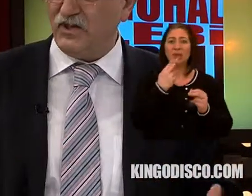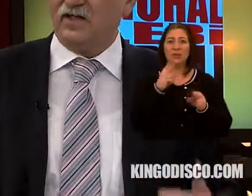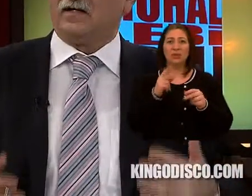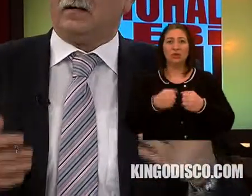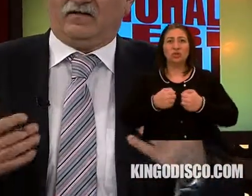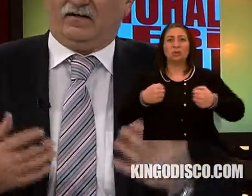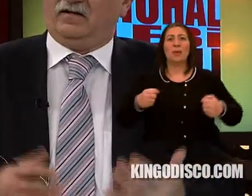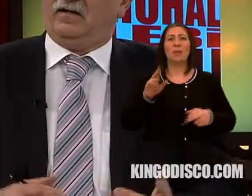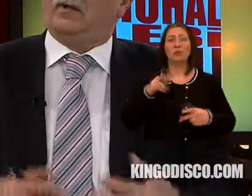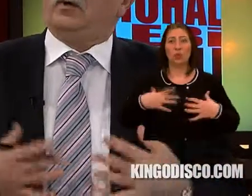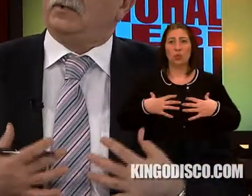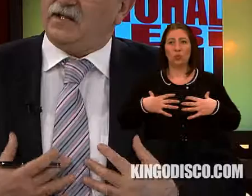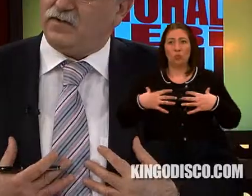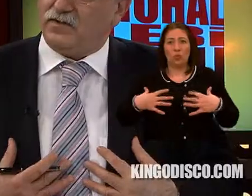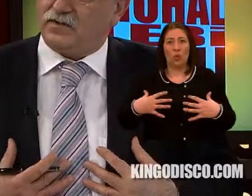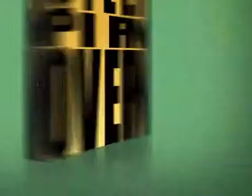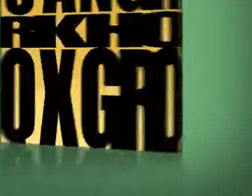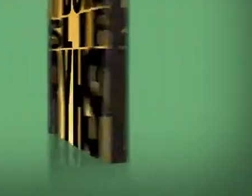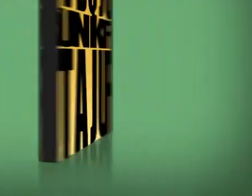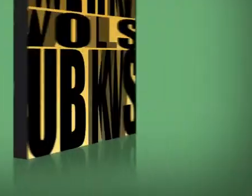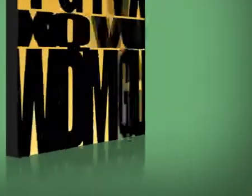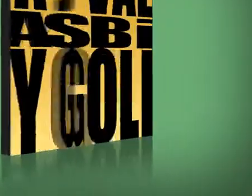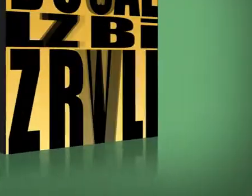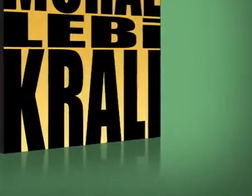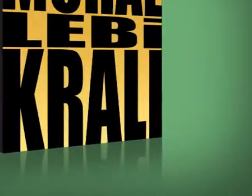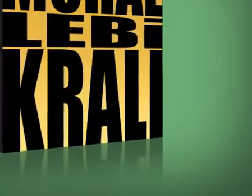çıkıyor. Göğüsler büyüyor. Göğüsler büyüyor.